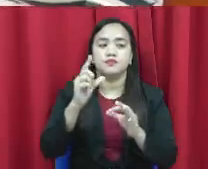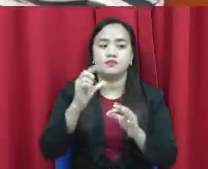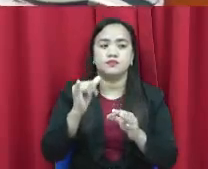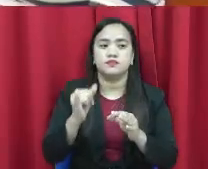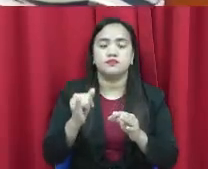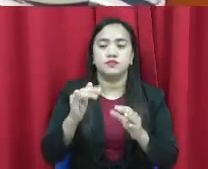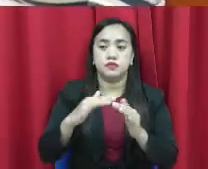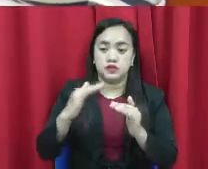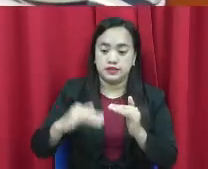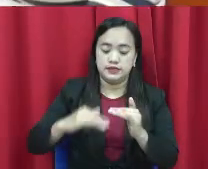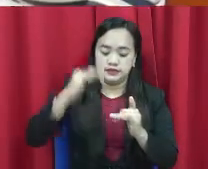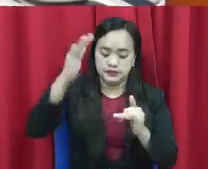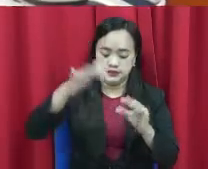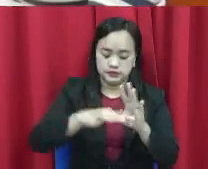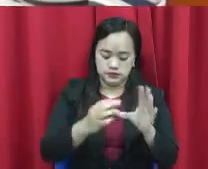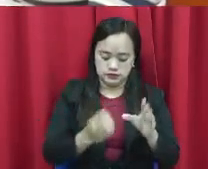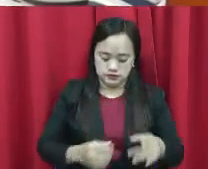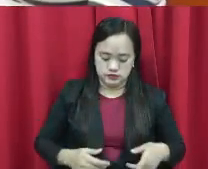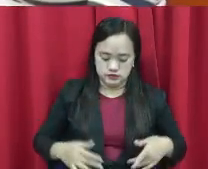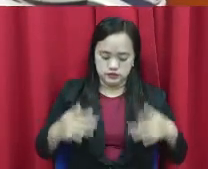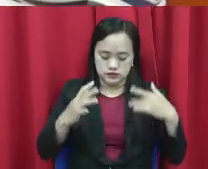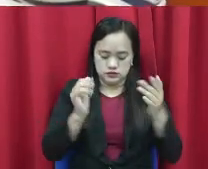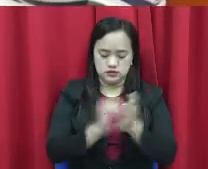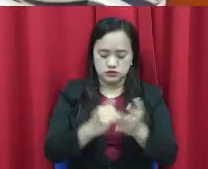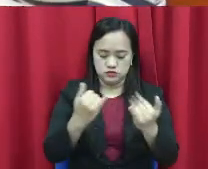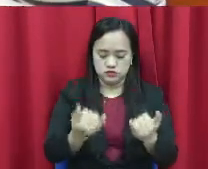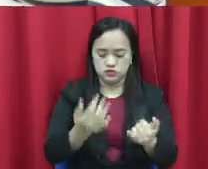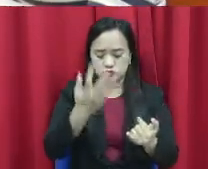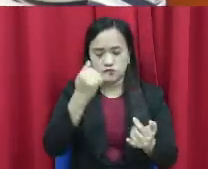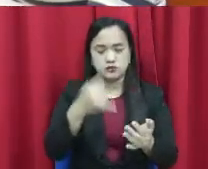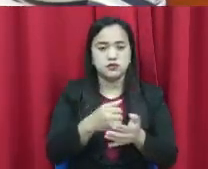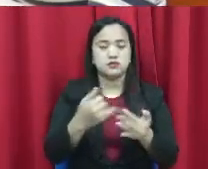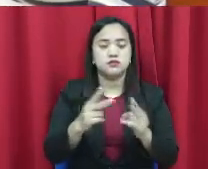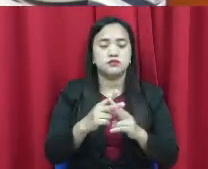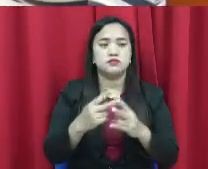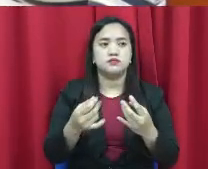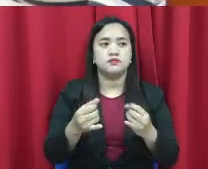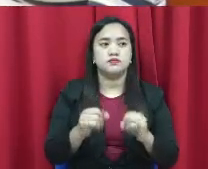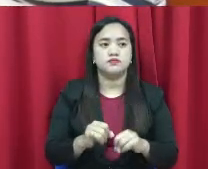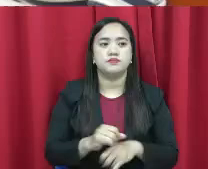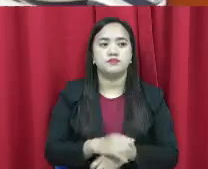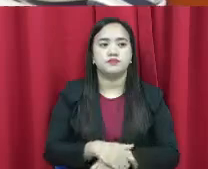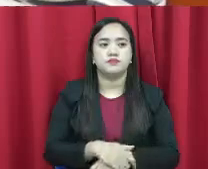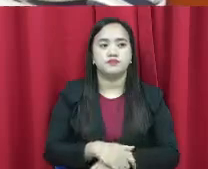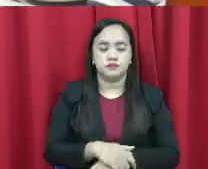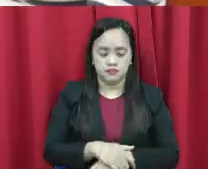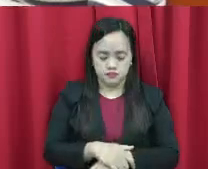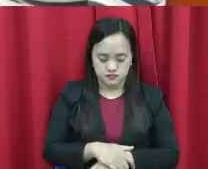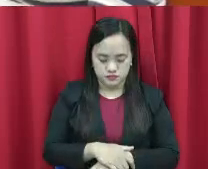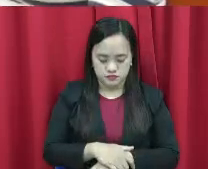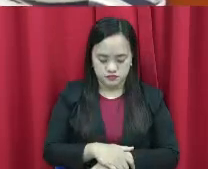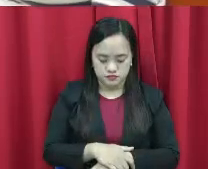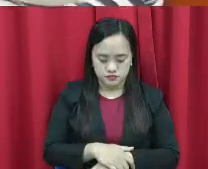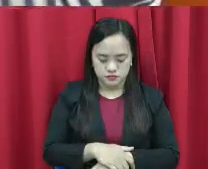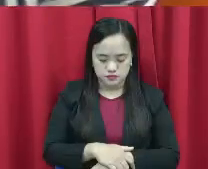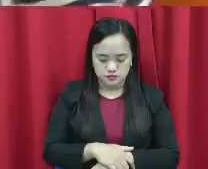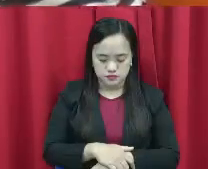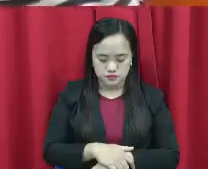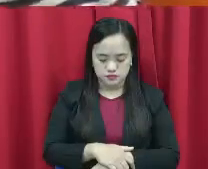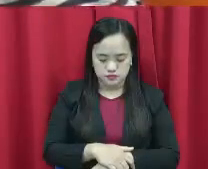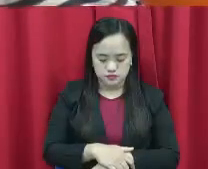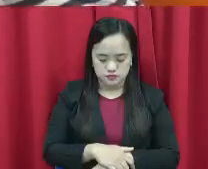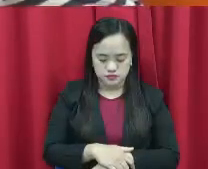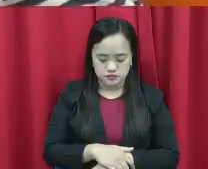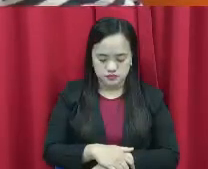tao yan po Kaya napakahalaga po yan na nag kaya yun p